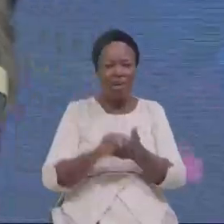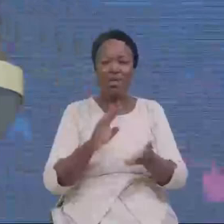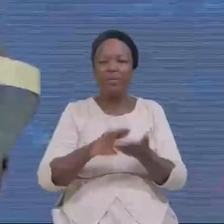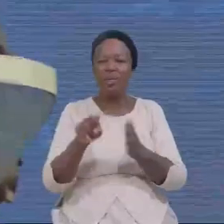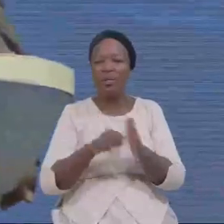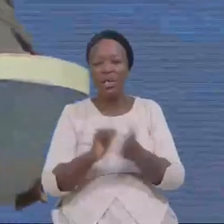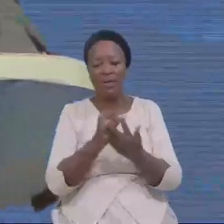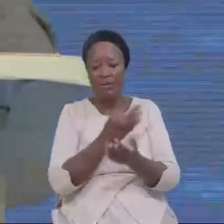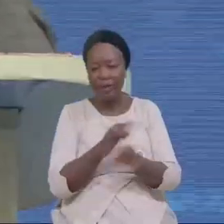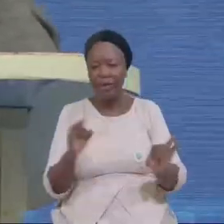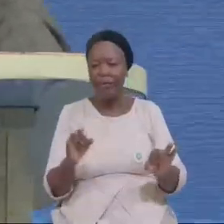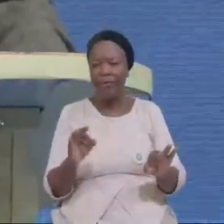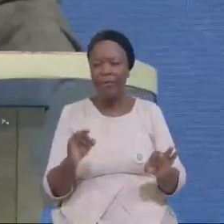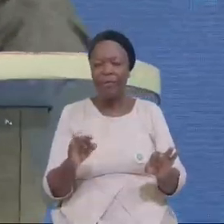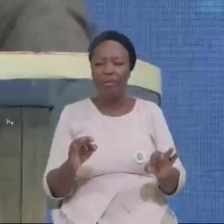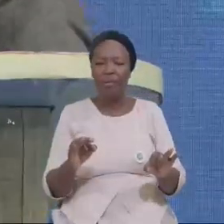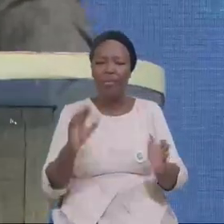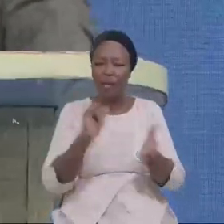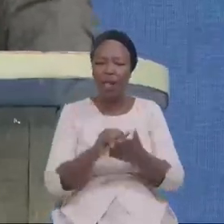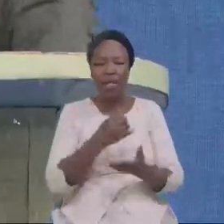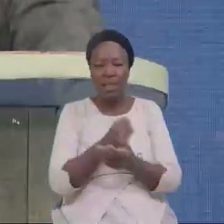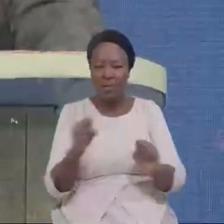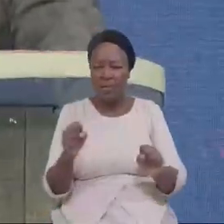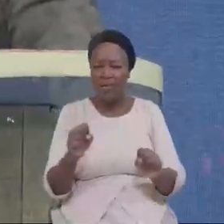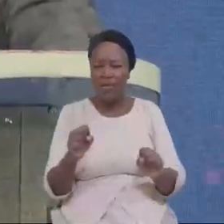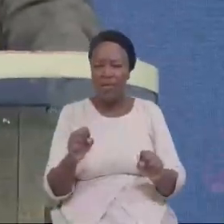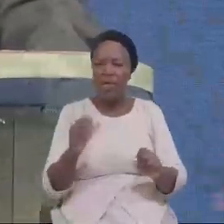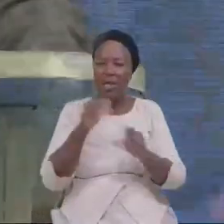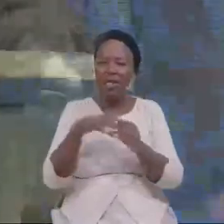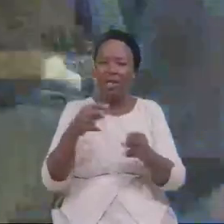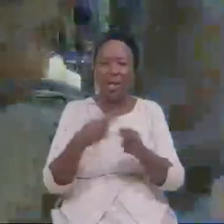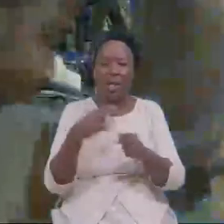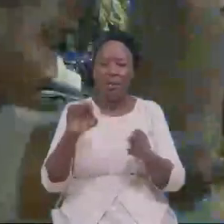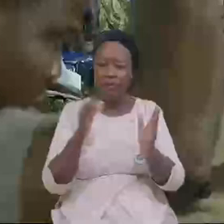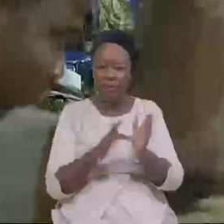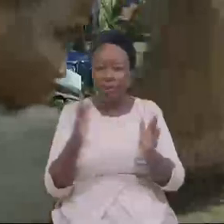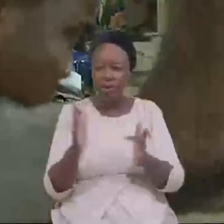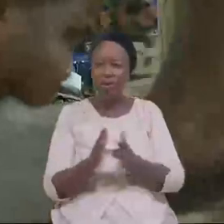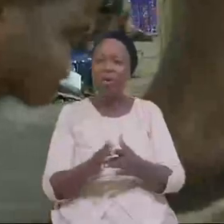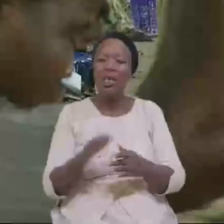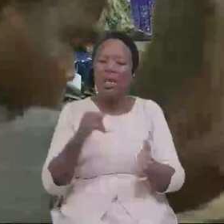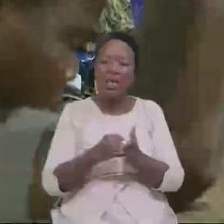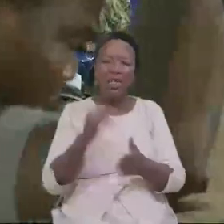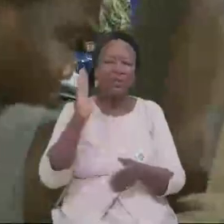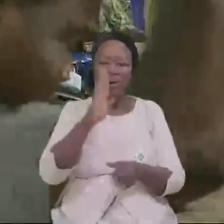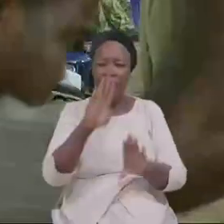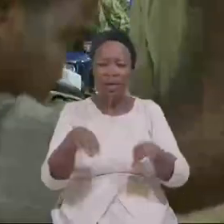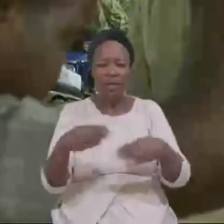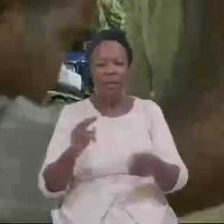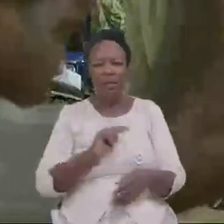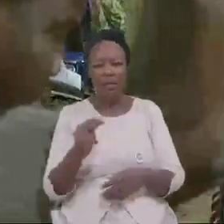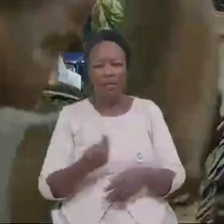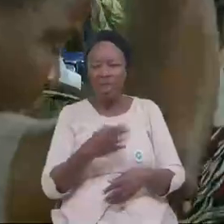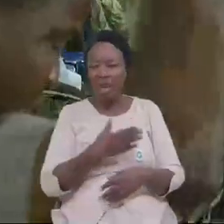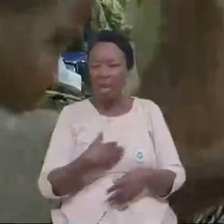Nous demandons ce pardon, cette libération, ce salut, au nom de Jésus, je serai accordé. Je